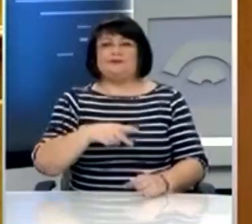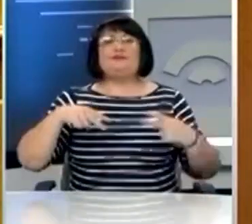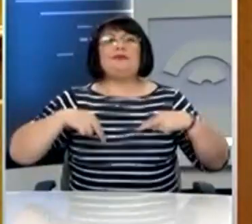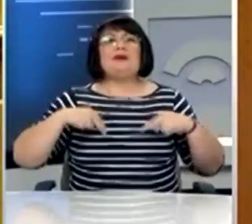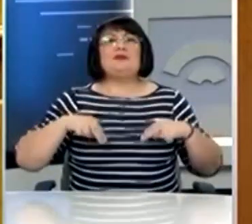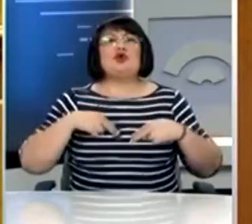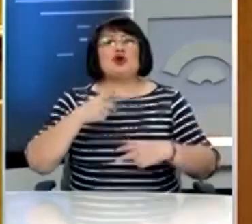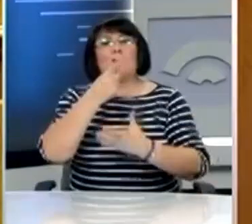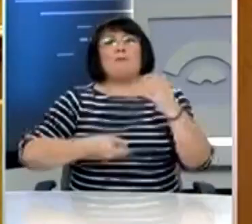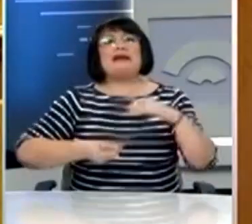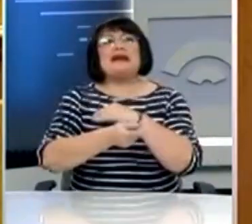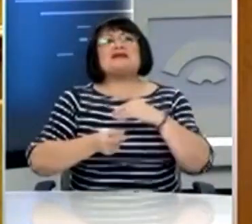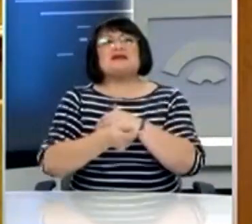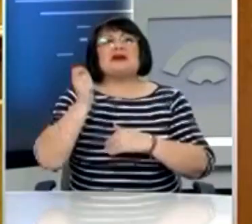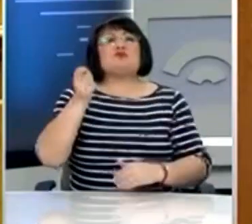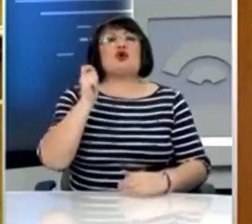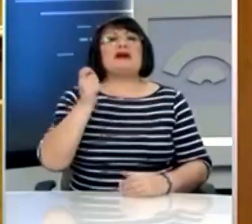Υπουργείο Μεταναστευτικής Πολιτικής.